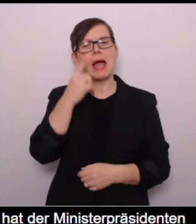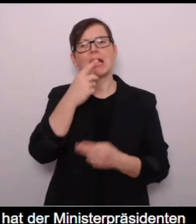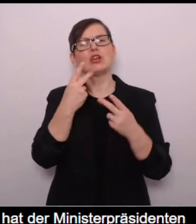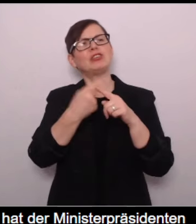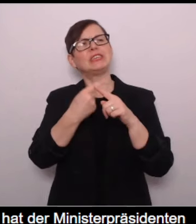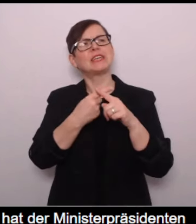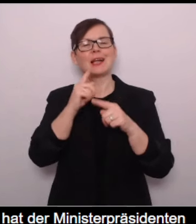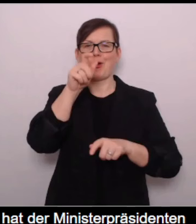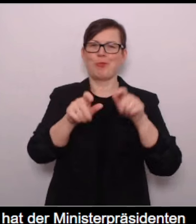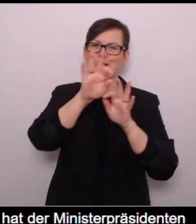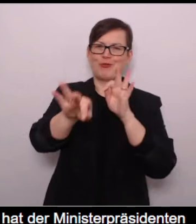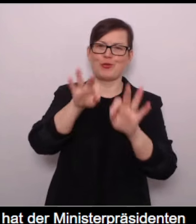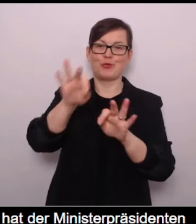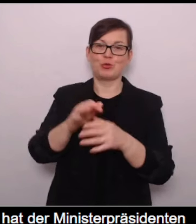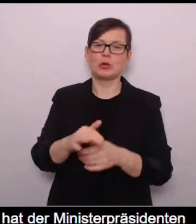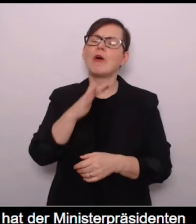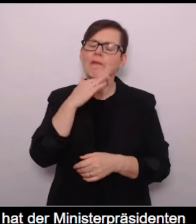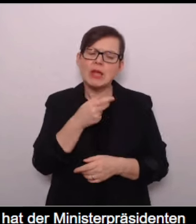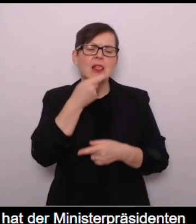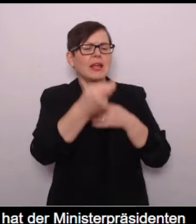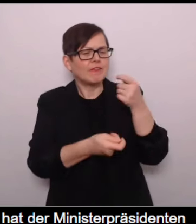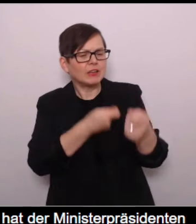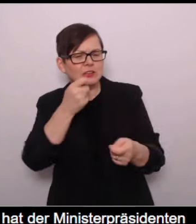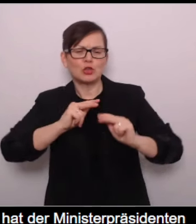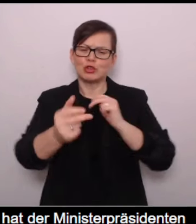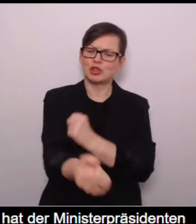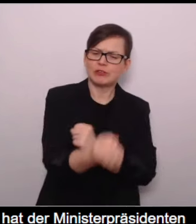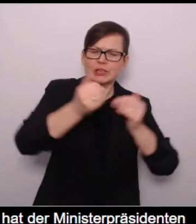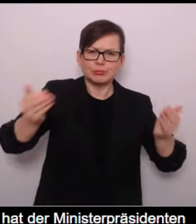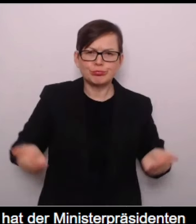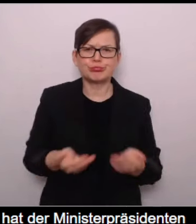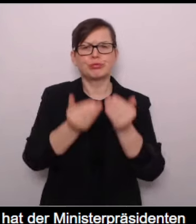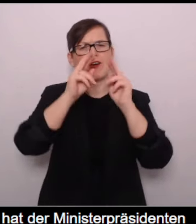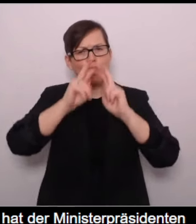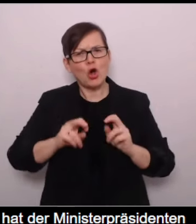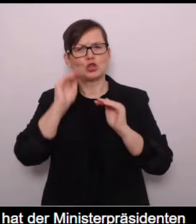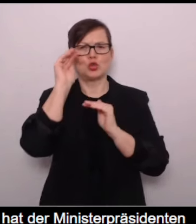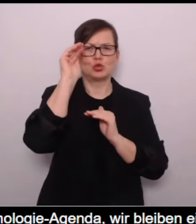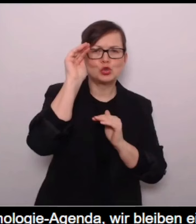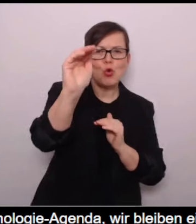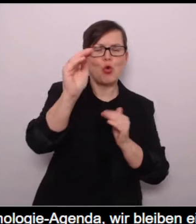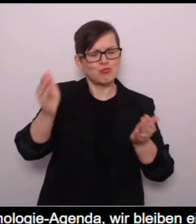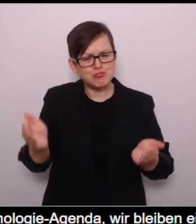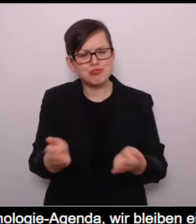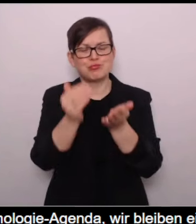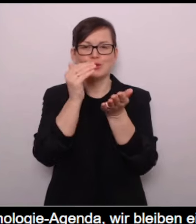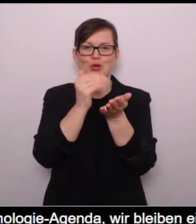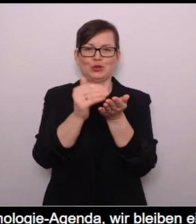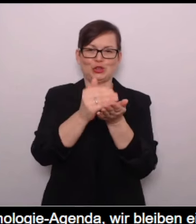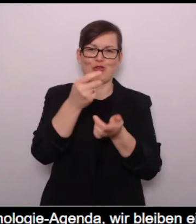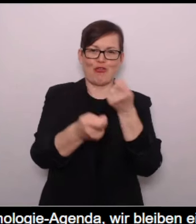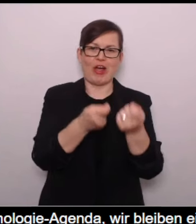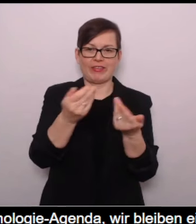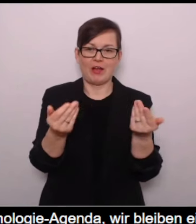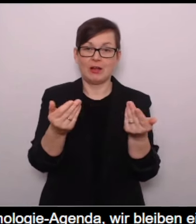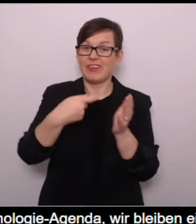ausbringen. Der Monotär Bayern ist aber auch für die Menschen da. Bei all dem, was wir an Investitionen leisten und an Wirtschaftskraft